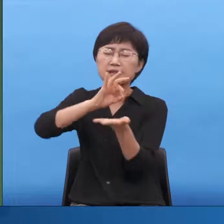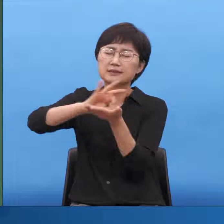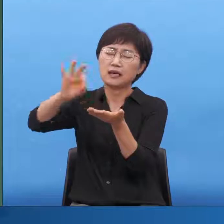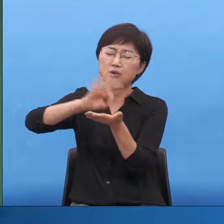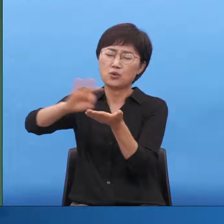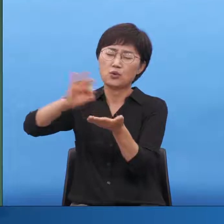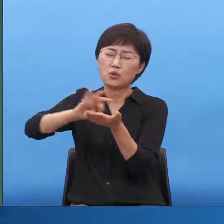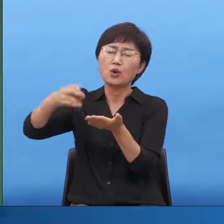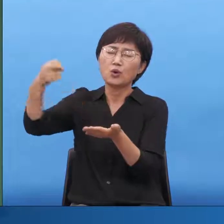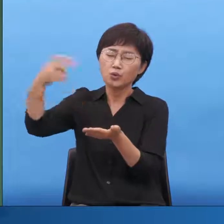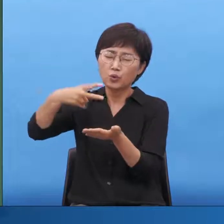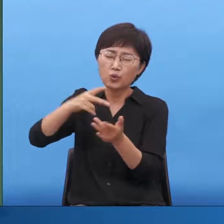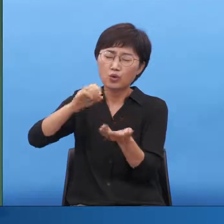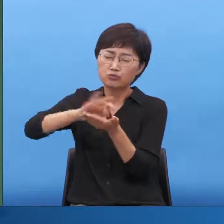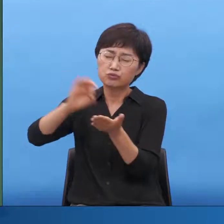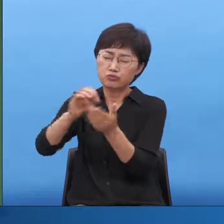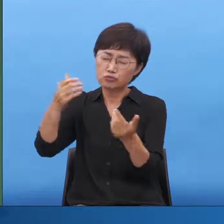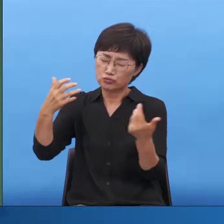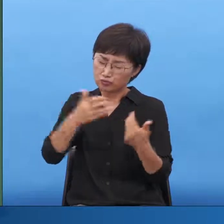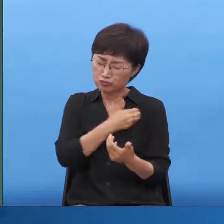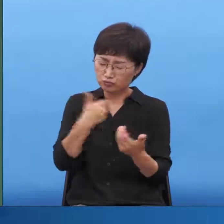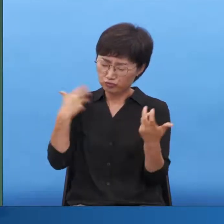주옵소서.